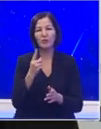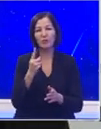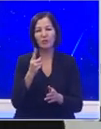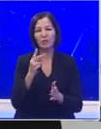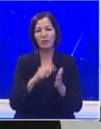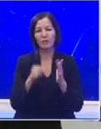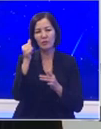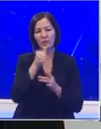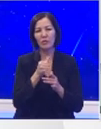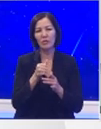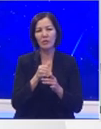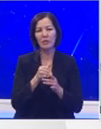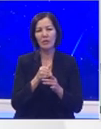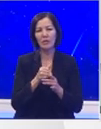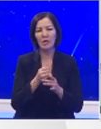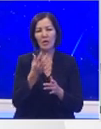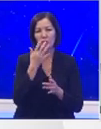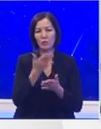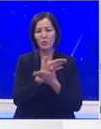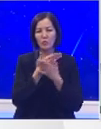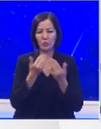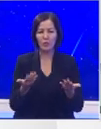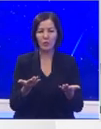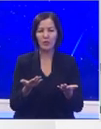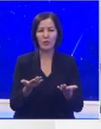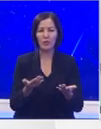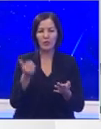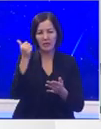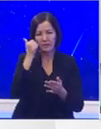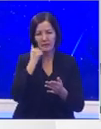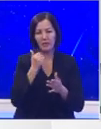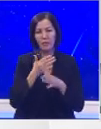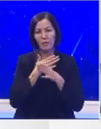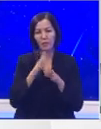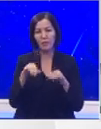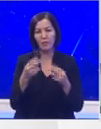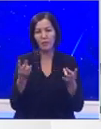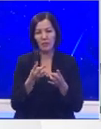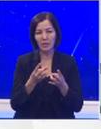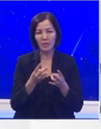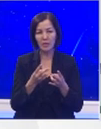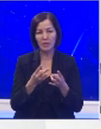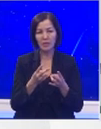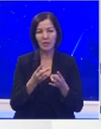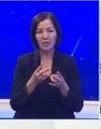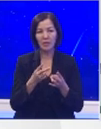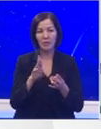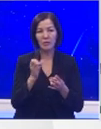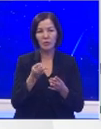ол жылу ұстамайды ғой енді. Ал енді соған бір көмек жасаймыз деп жатыр. Мына Гүлнар